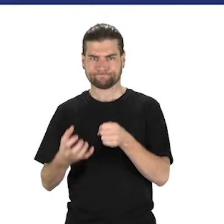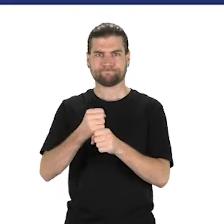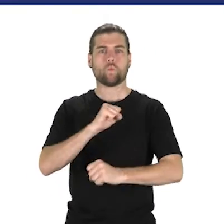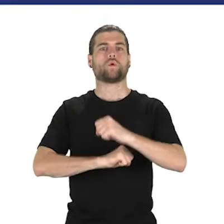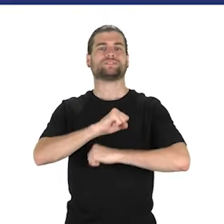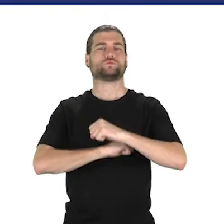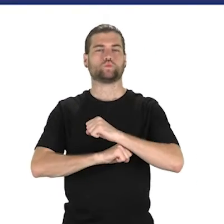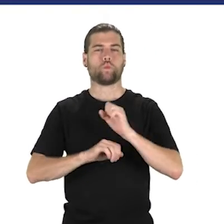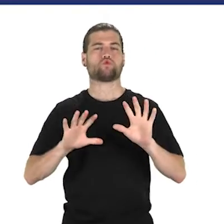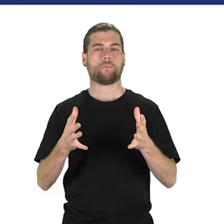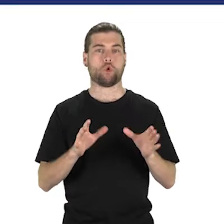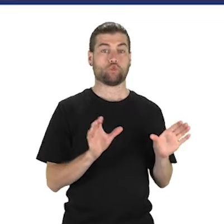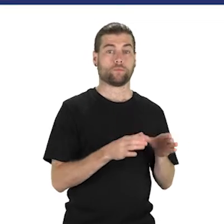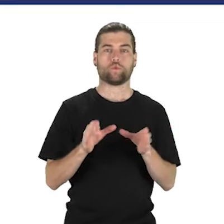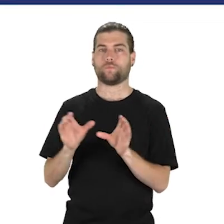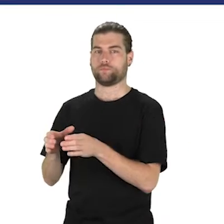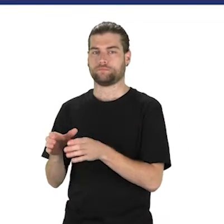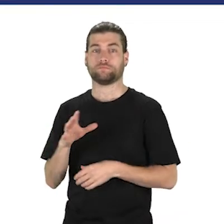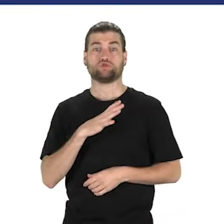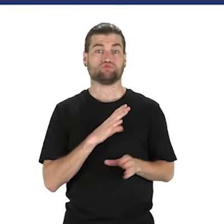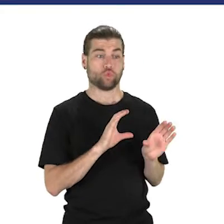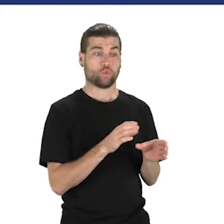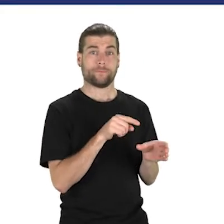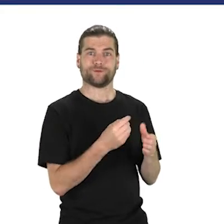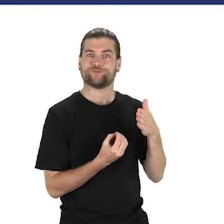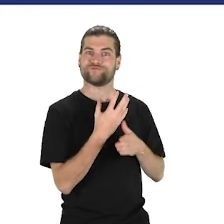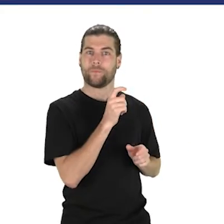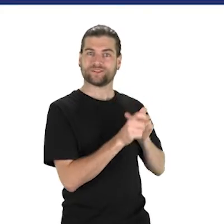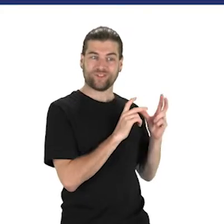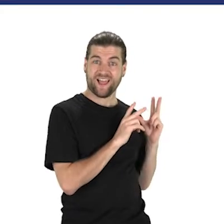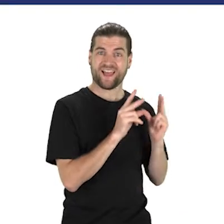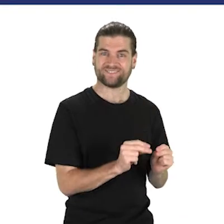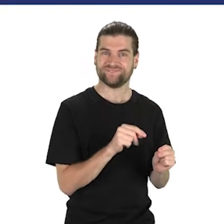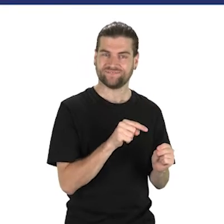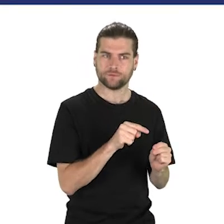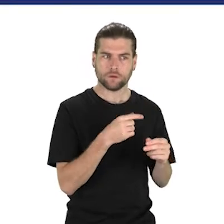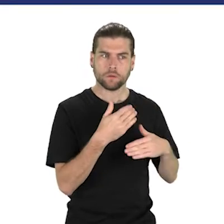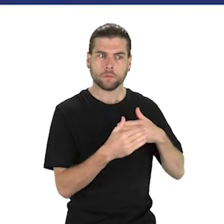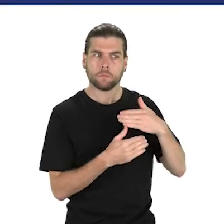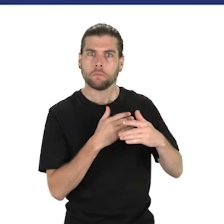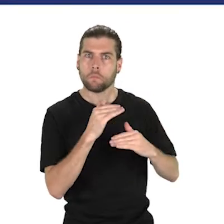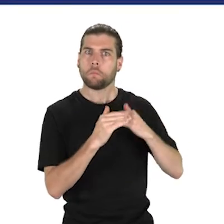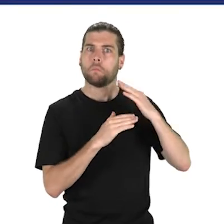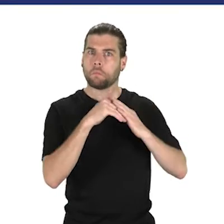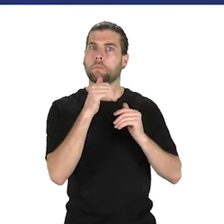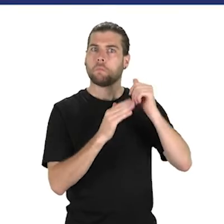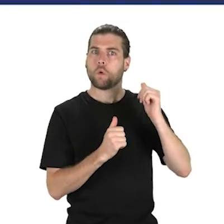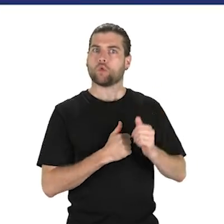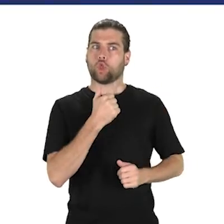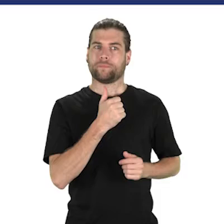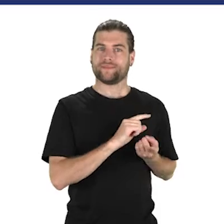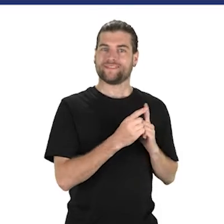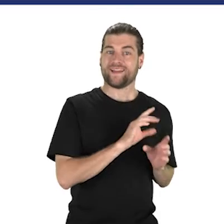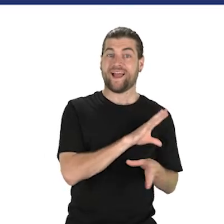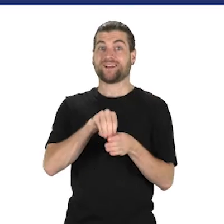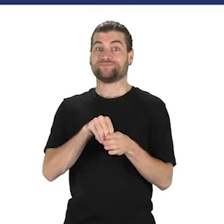Ici, on a mis en place une organisation donc, par groupe. Il y a les groupes nouveaux arrivants et puis à chaque fois ils atteignent un palier